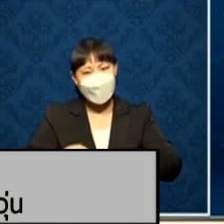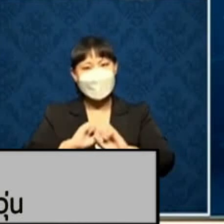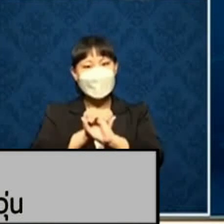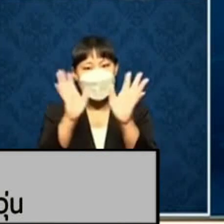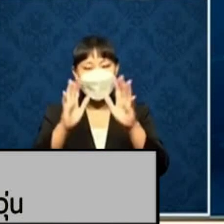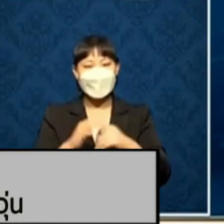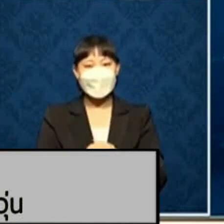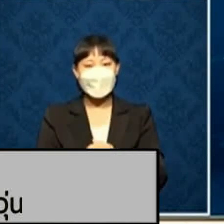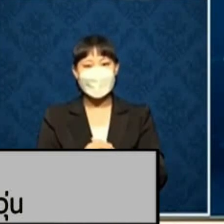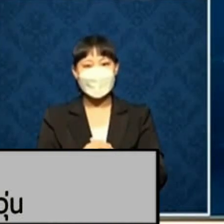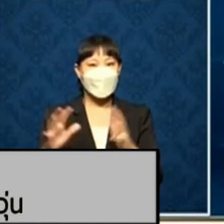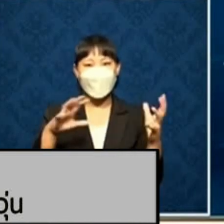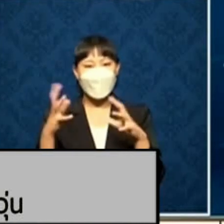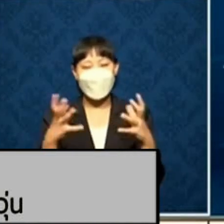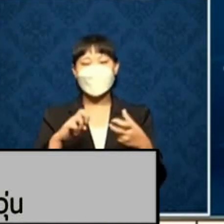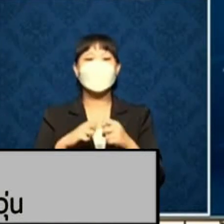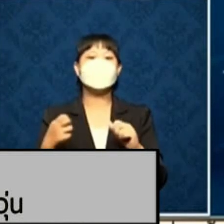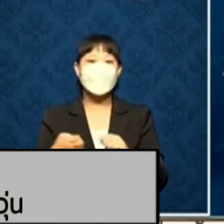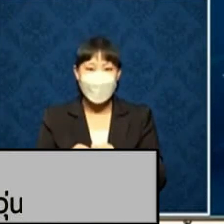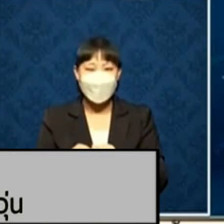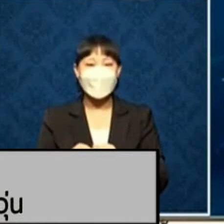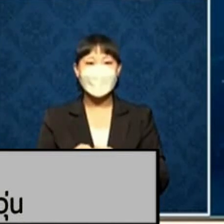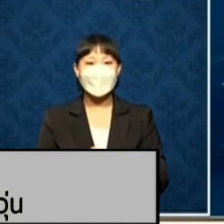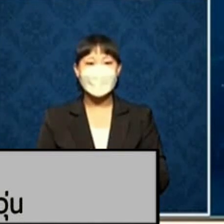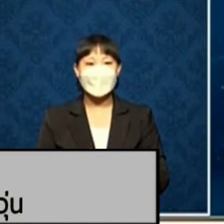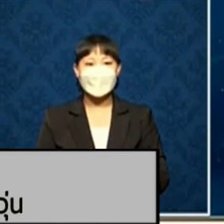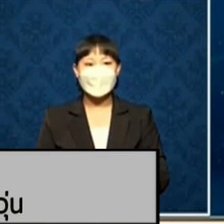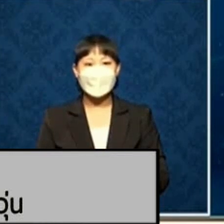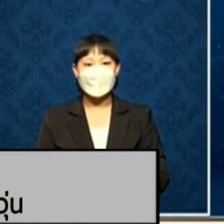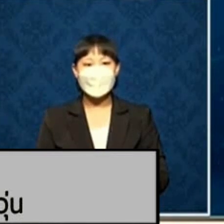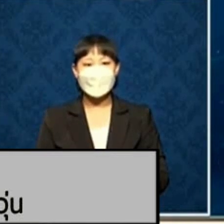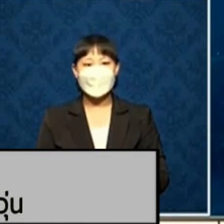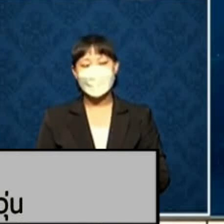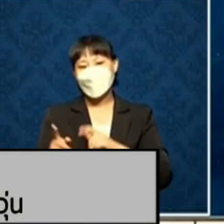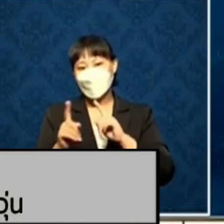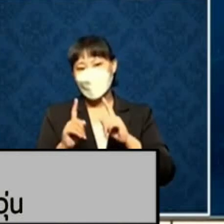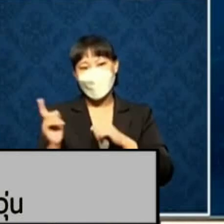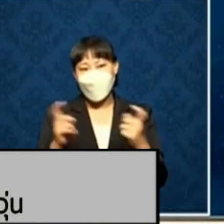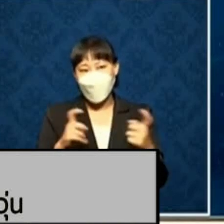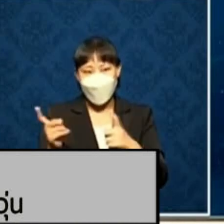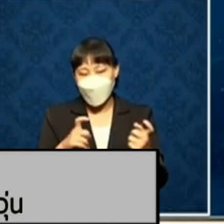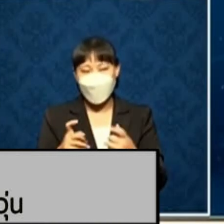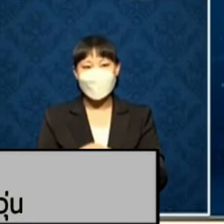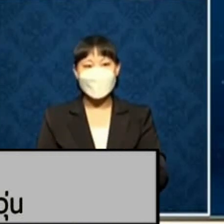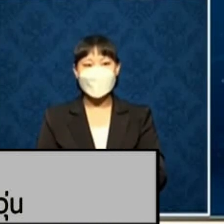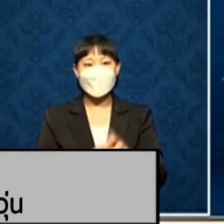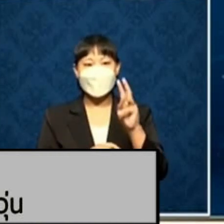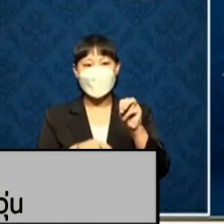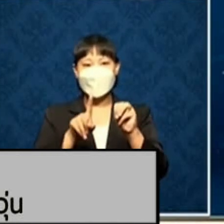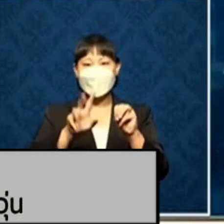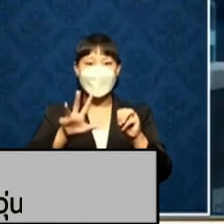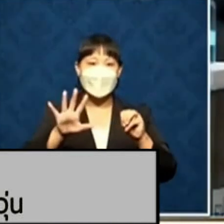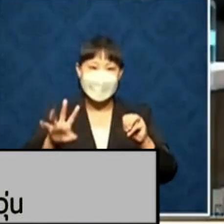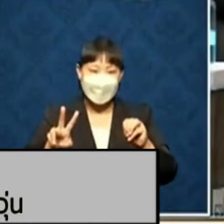การประชุมสภาแน่นอนในการพิจารณาในยัตติตามมาตรา152แน่นอนครับท่านประธานเพราะแบบนี้เนี่ยกลายเป็นว่าเพื่อนสมา